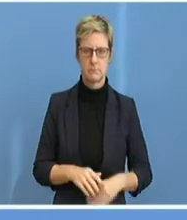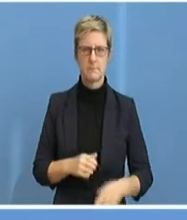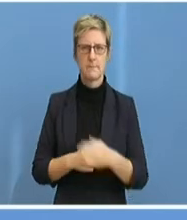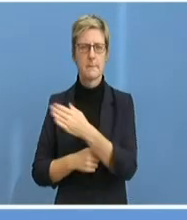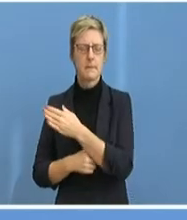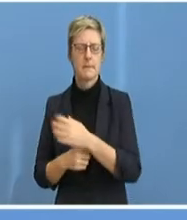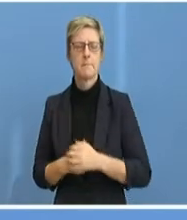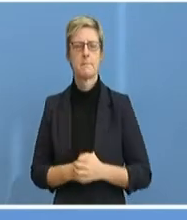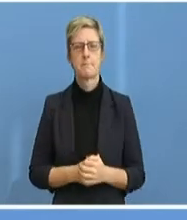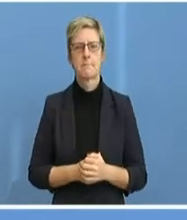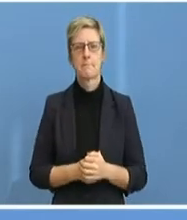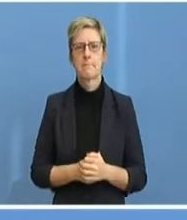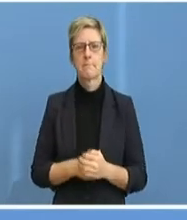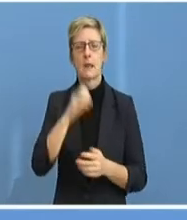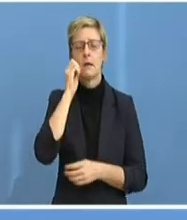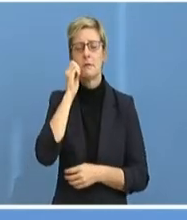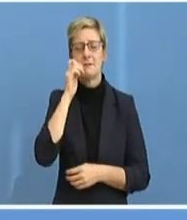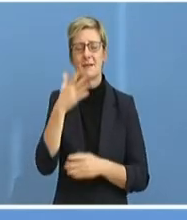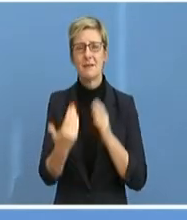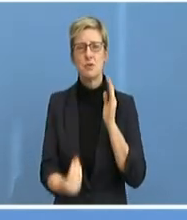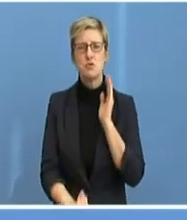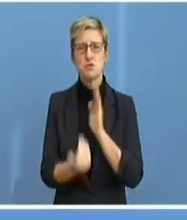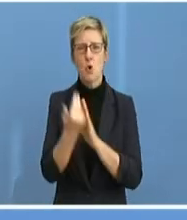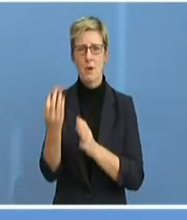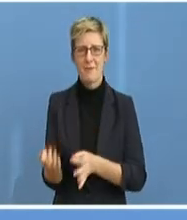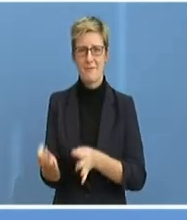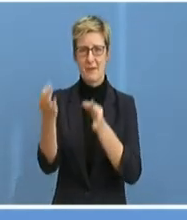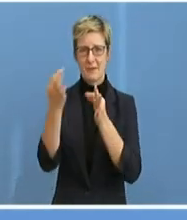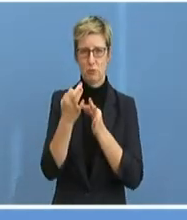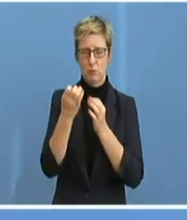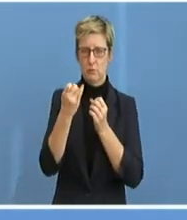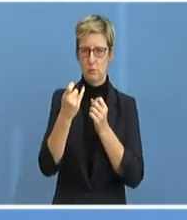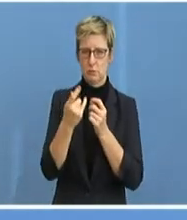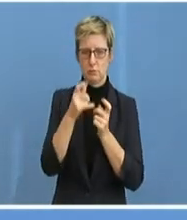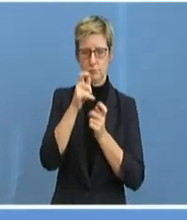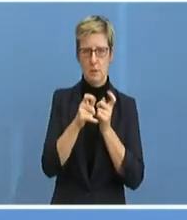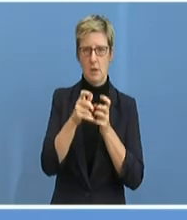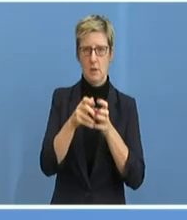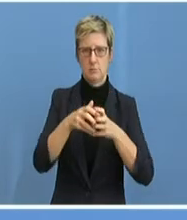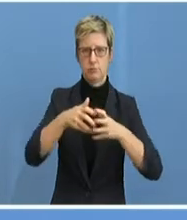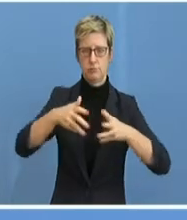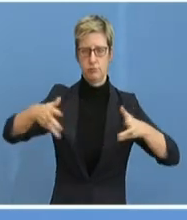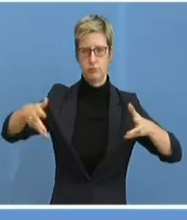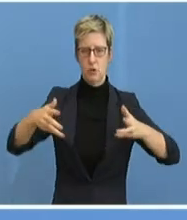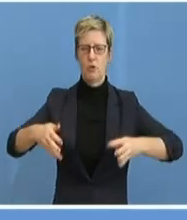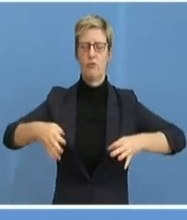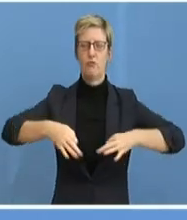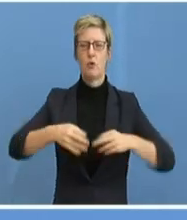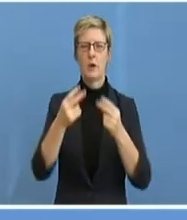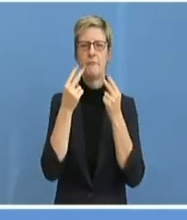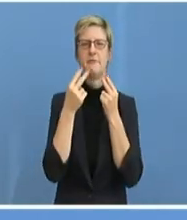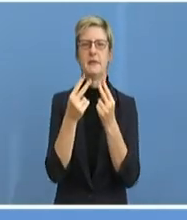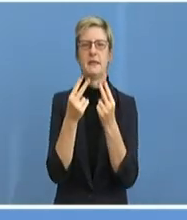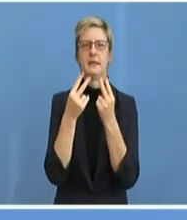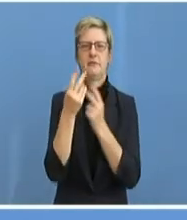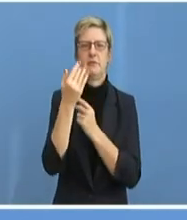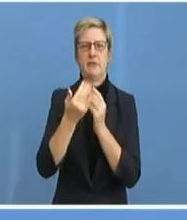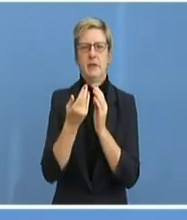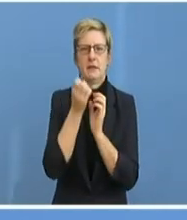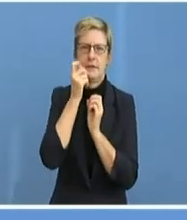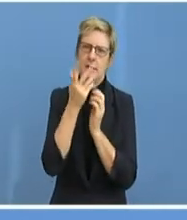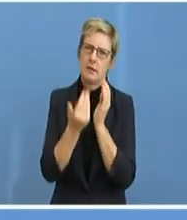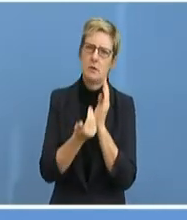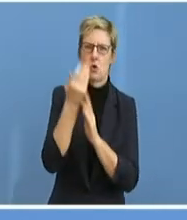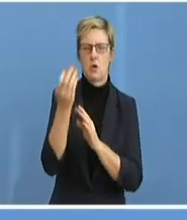die Zahl der täglichen Neuinfektionen für uns ein ganz wichtiger Indikator ist und bleibt. Weil von dieser Zahl abhängt, ob